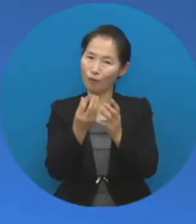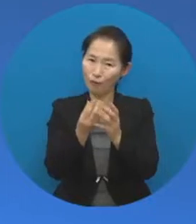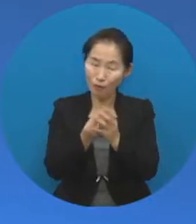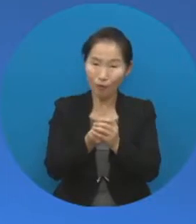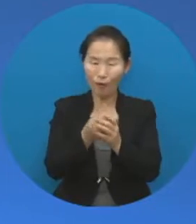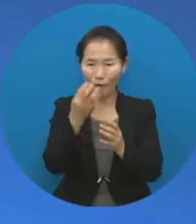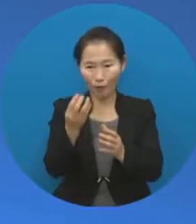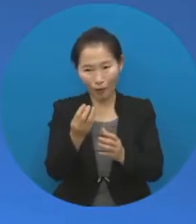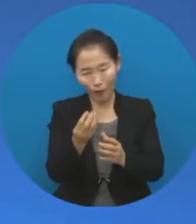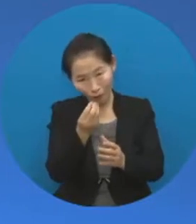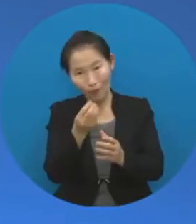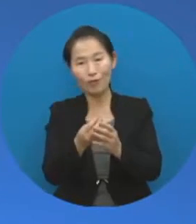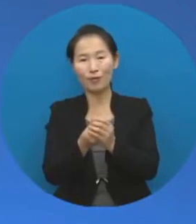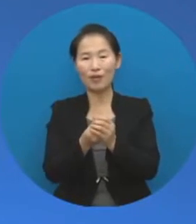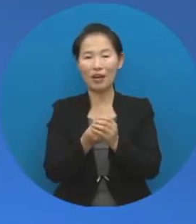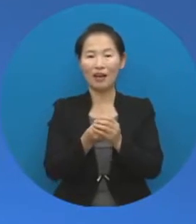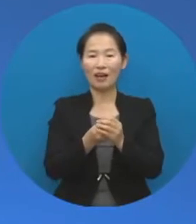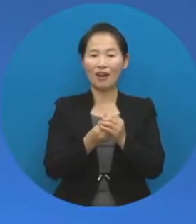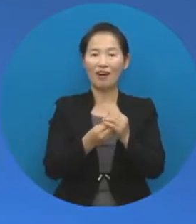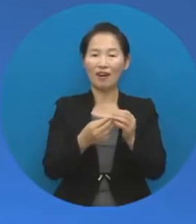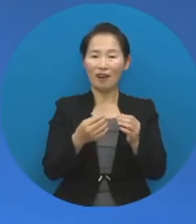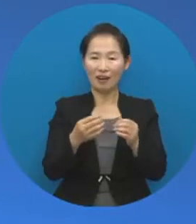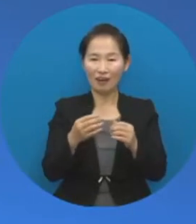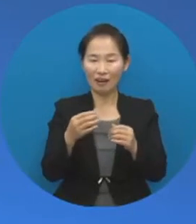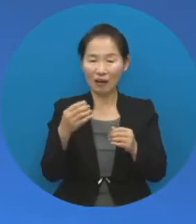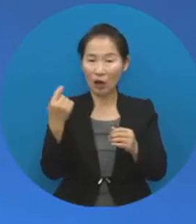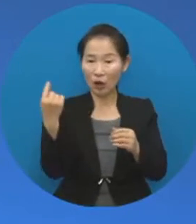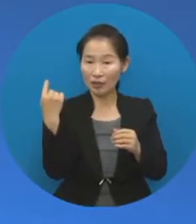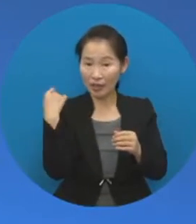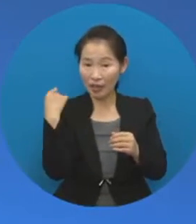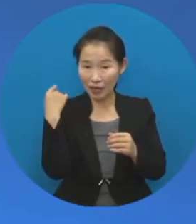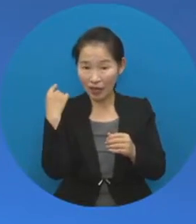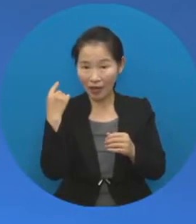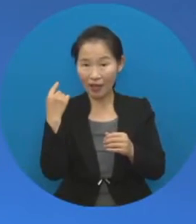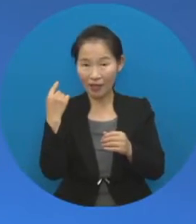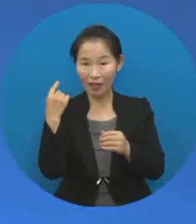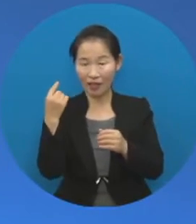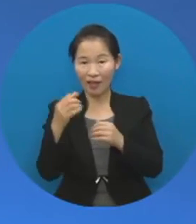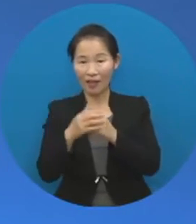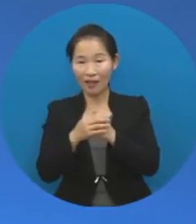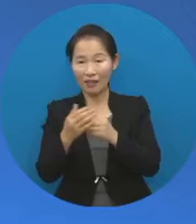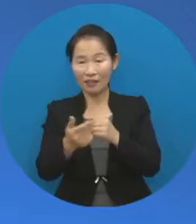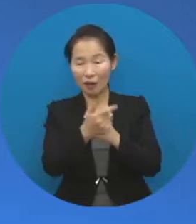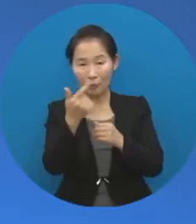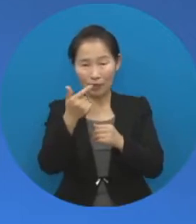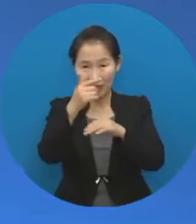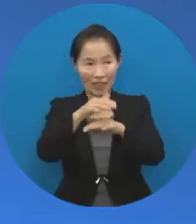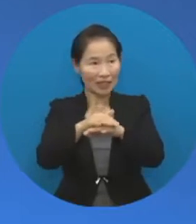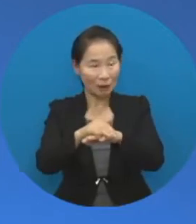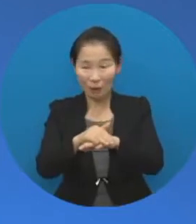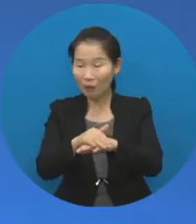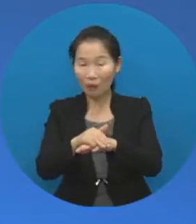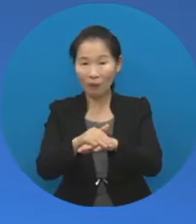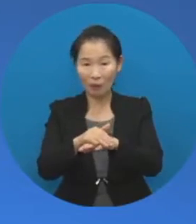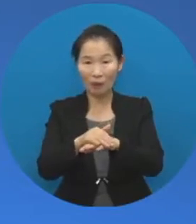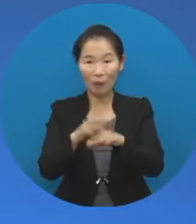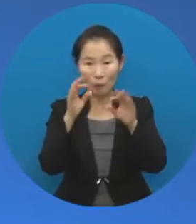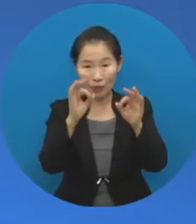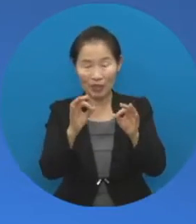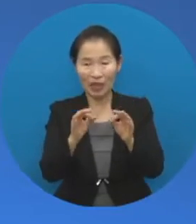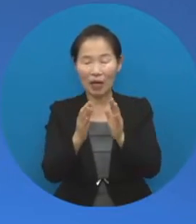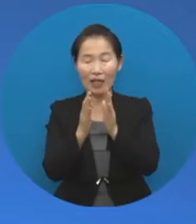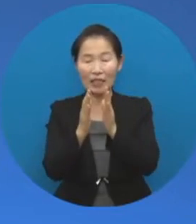어제 여기 예배를 같이 드리는데 보니까 예배 끝나고 무슨 기도받으실 분 번호표를 받으라고 그러시더라고요. 근데